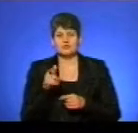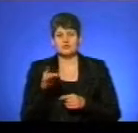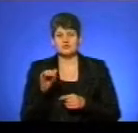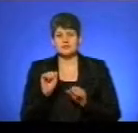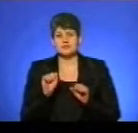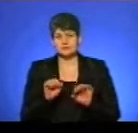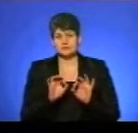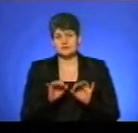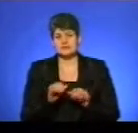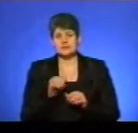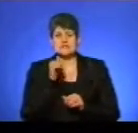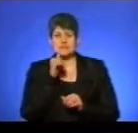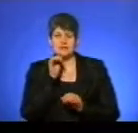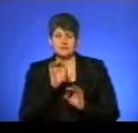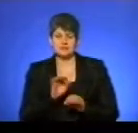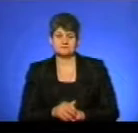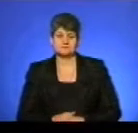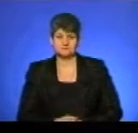дати коментар завтра.